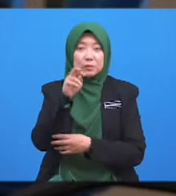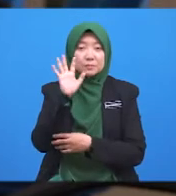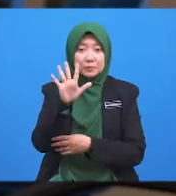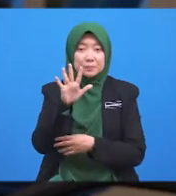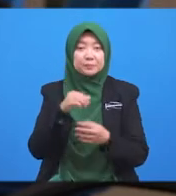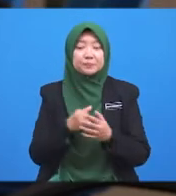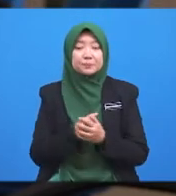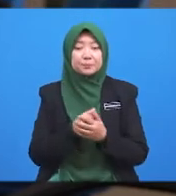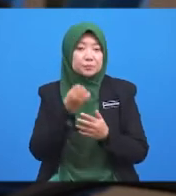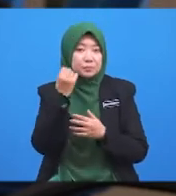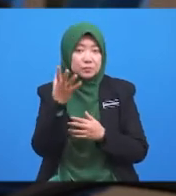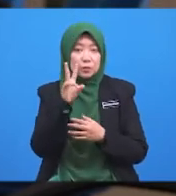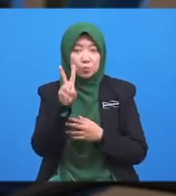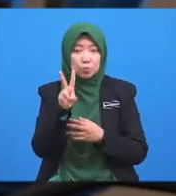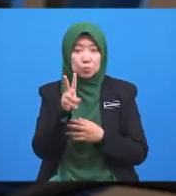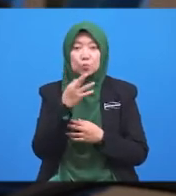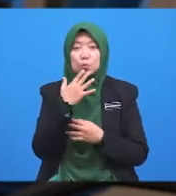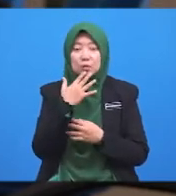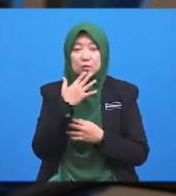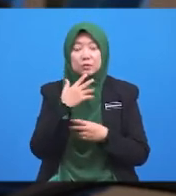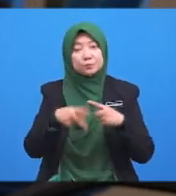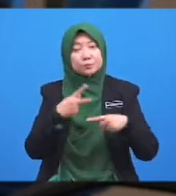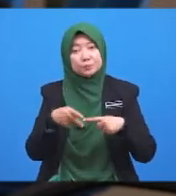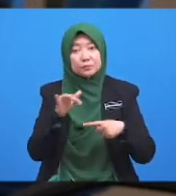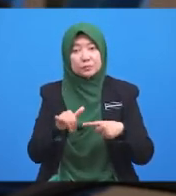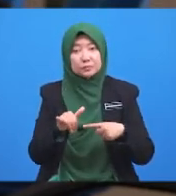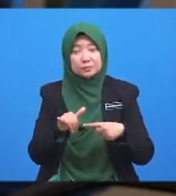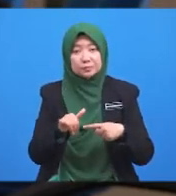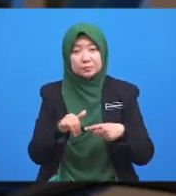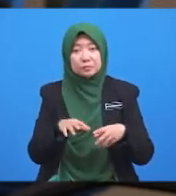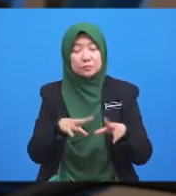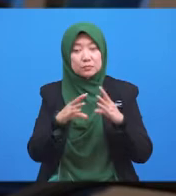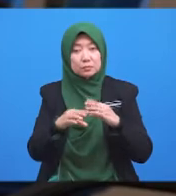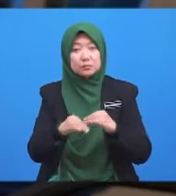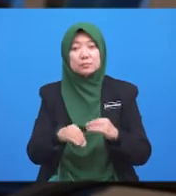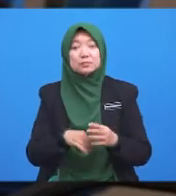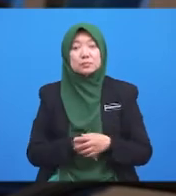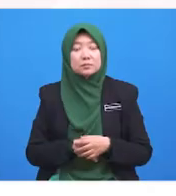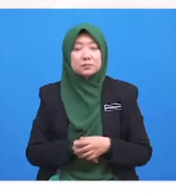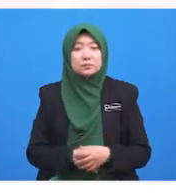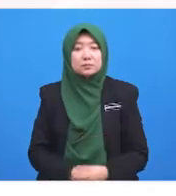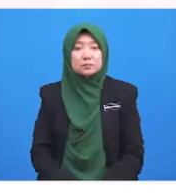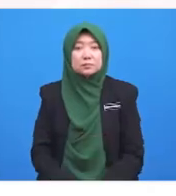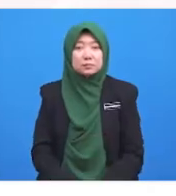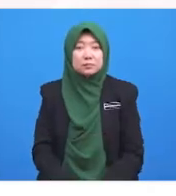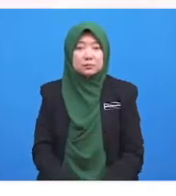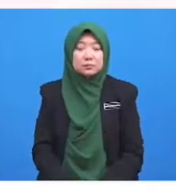Soalan yang kelima, nyatakan 2 warna dawai yang dipasang pada pad Faradik.